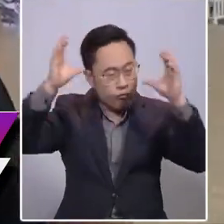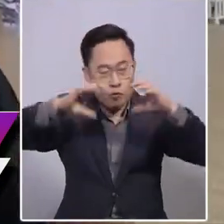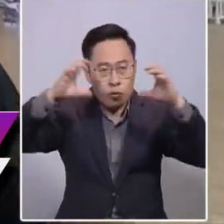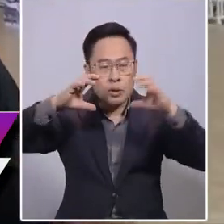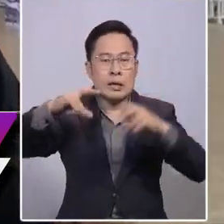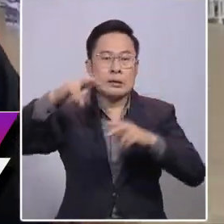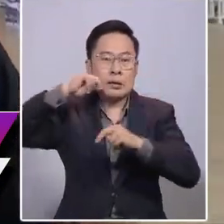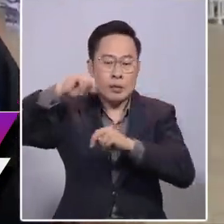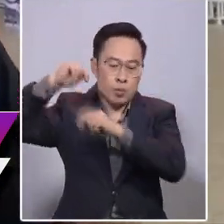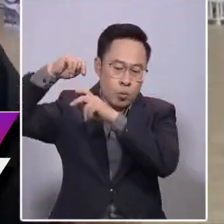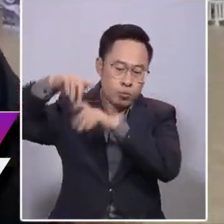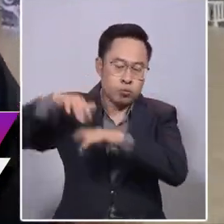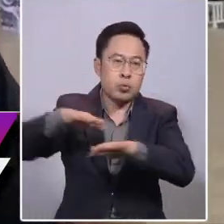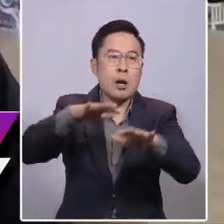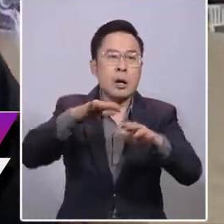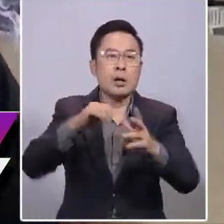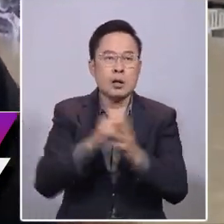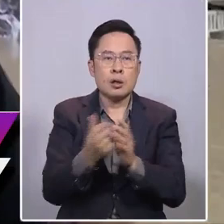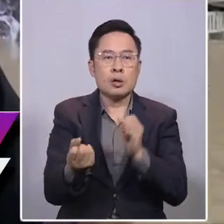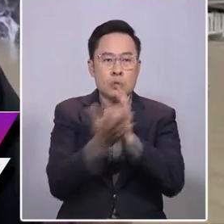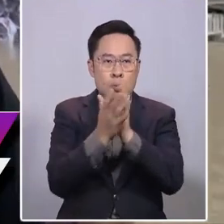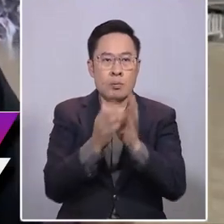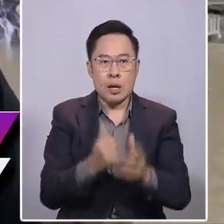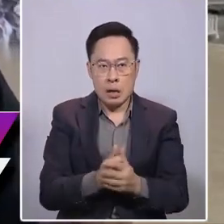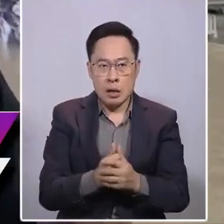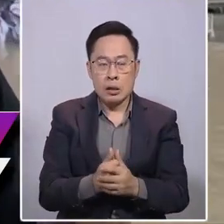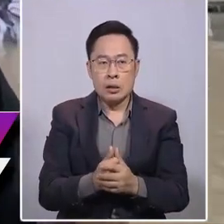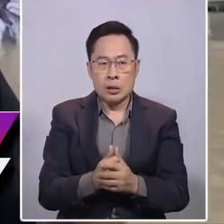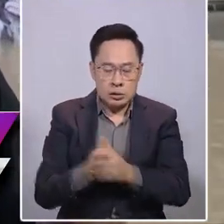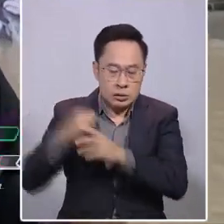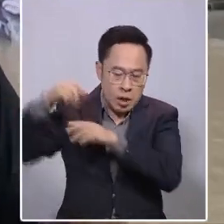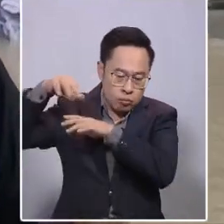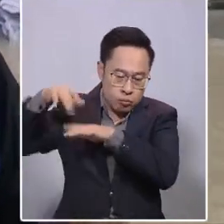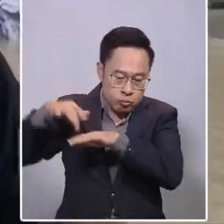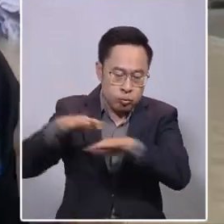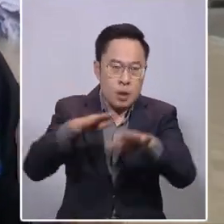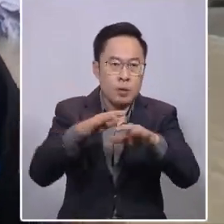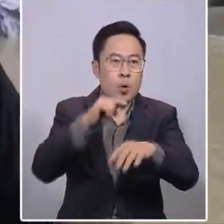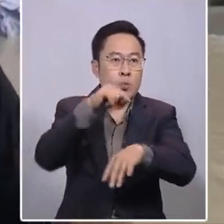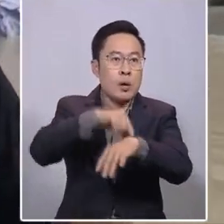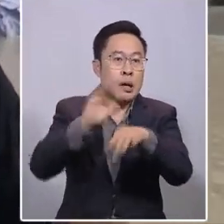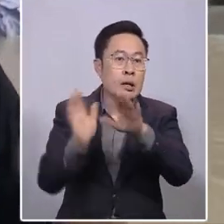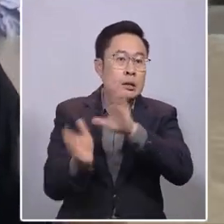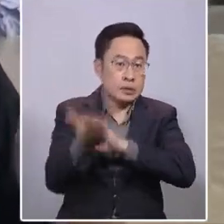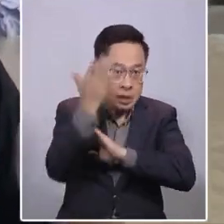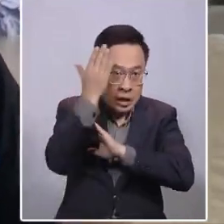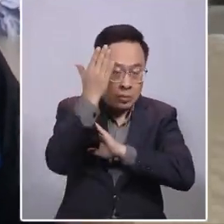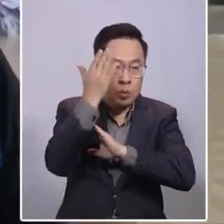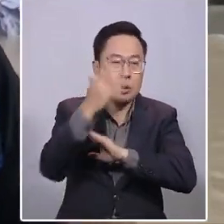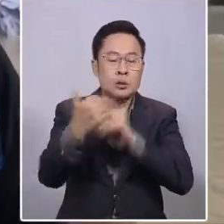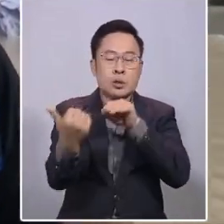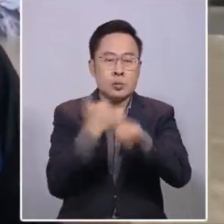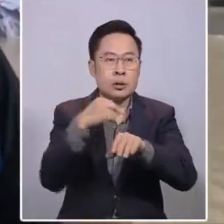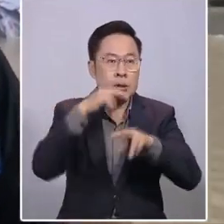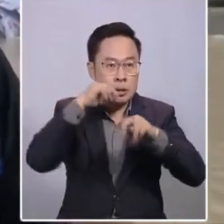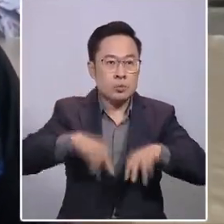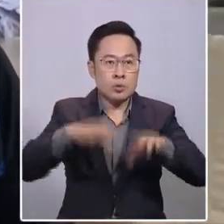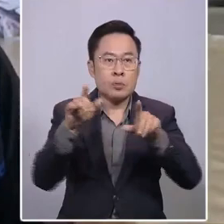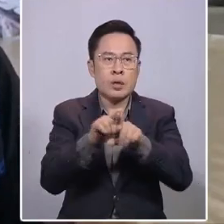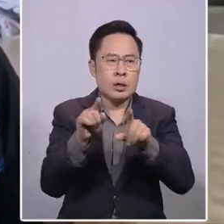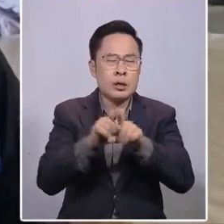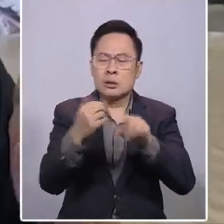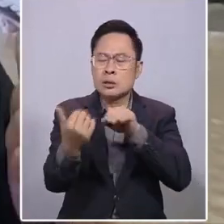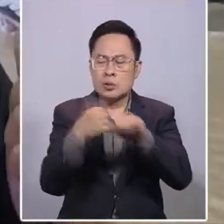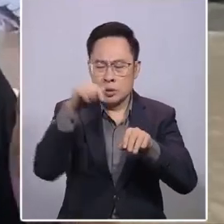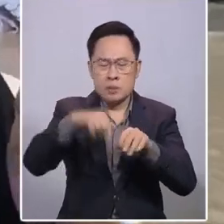ครับก็จะลงมาซึ่งตรงนี้จะท่วมตอนเมื่อตอนเช้านี่เองนะครับตอนเช้าซึ่งถนนกาญจนวณิชบริเวณจุดนี้นะครับคือจุดที่มีปัญห